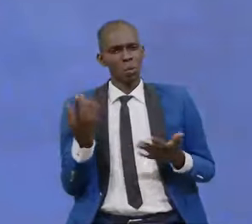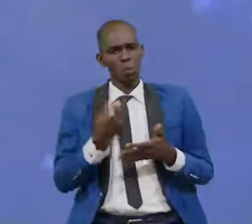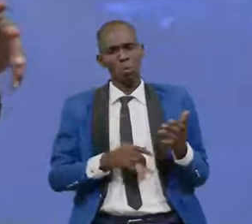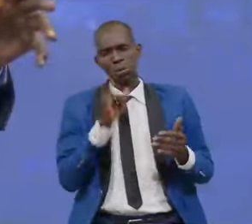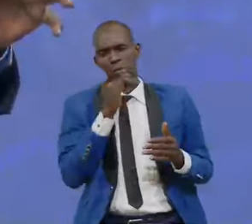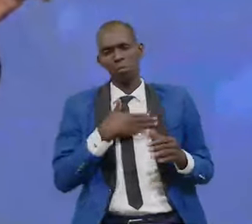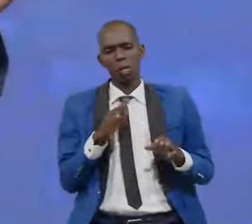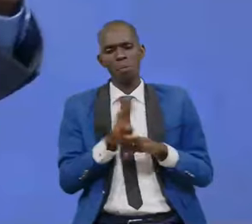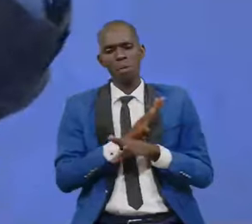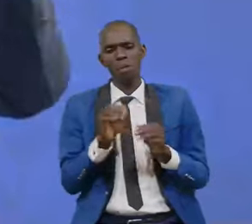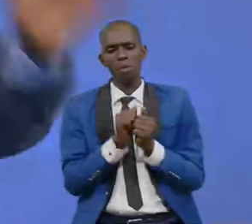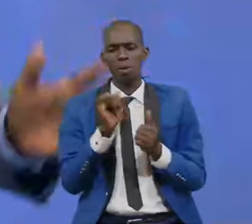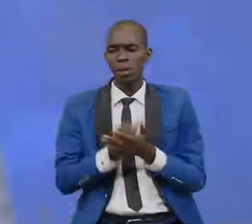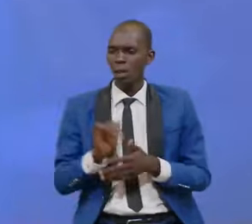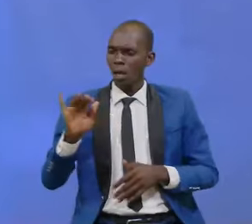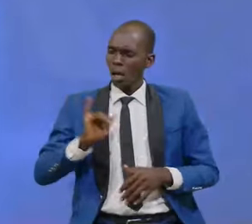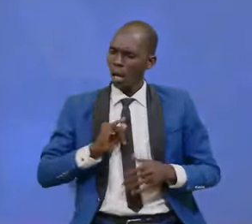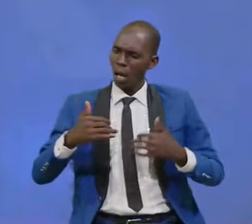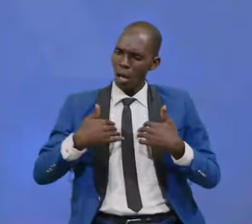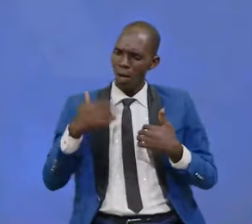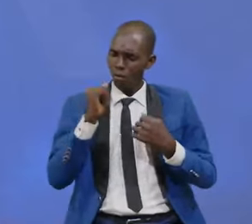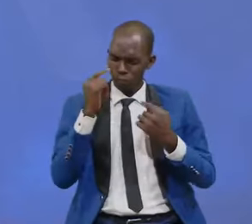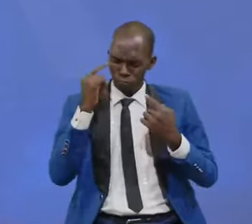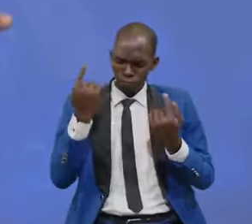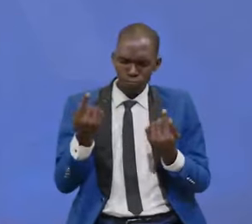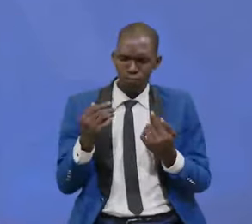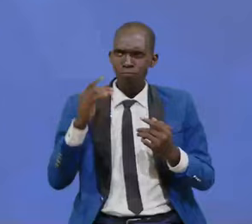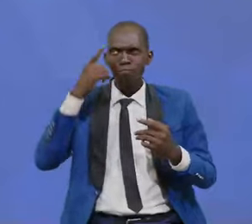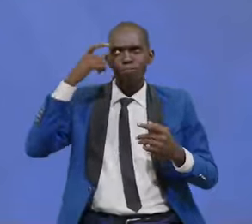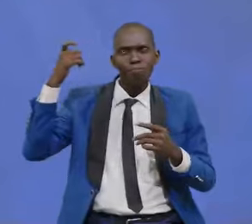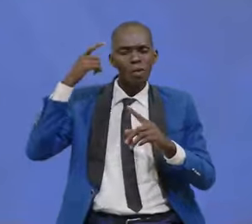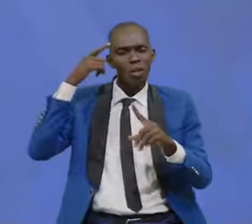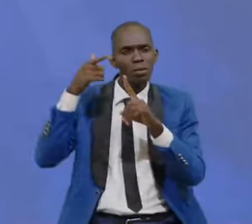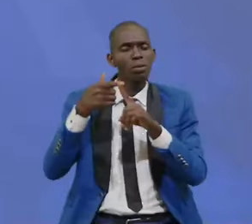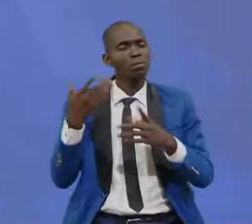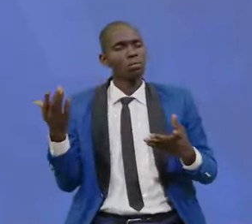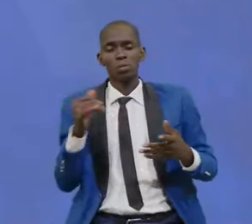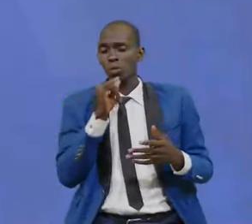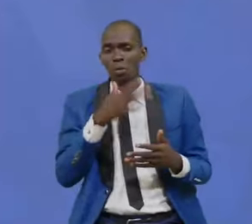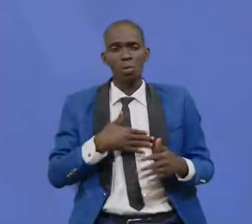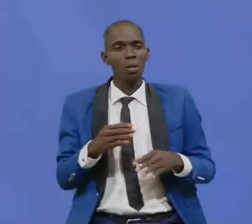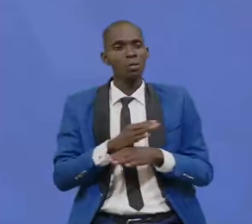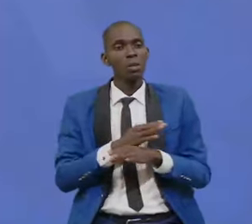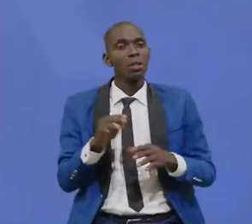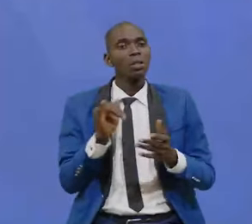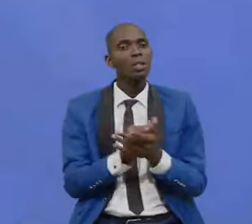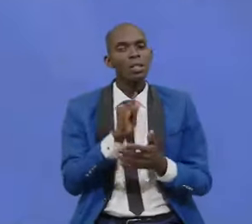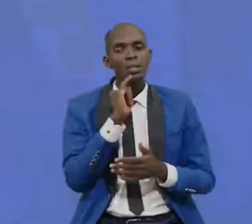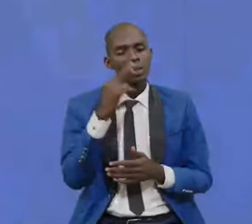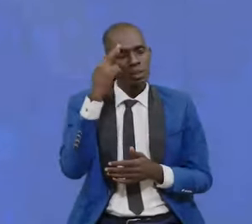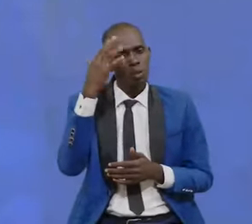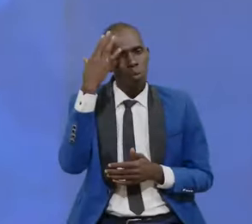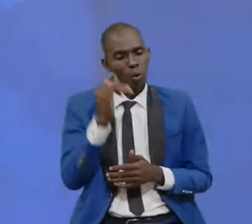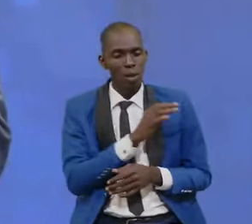me regarde? Et maintenant, tu es enfermé. Et c'est pourquoi Christ est venu. Pour que toute prison